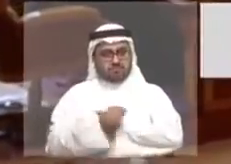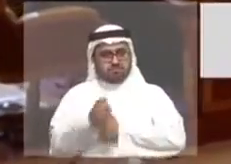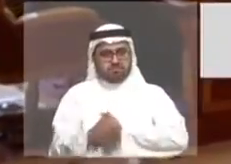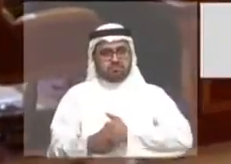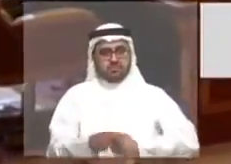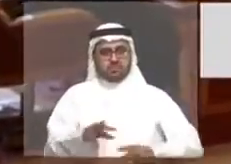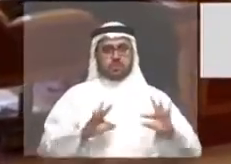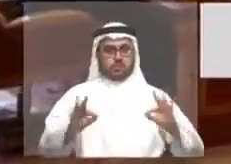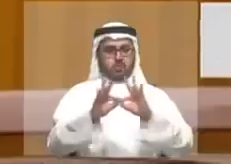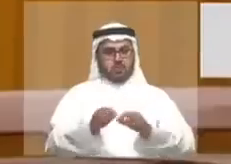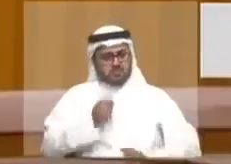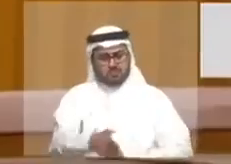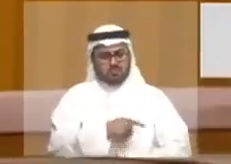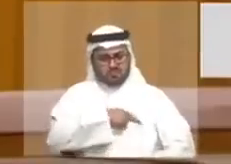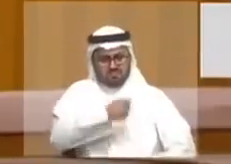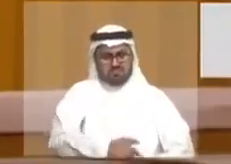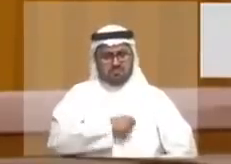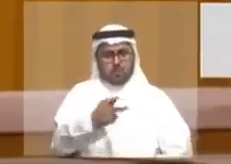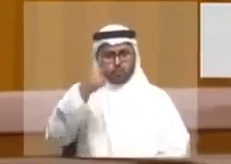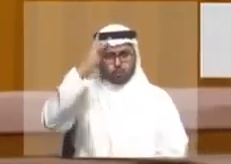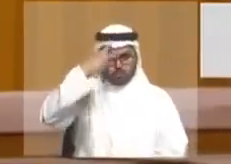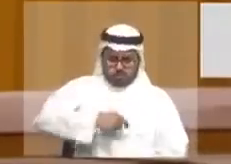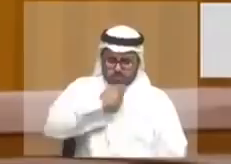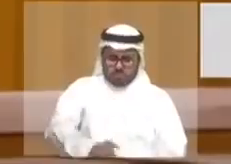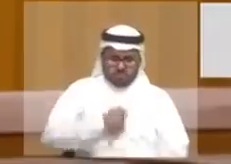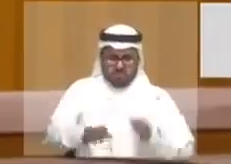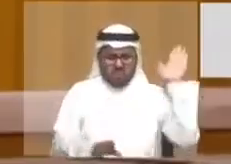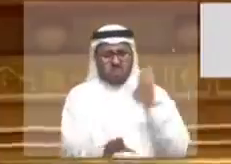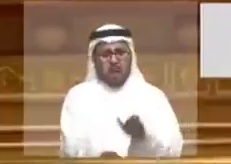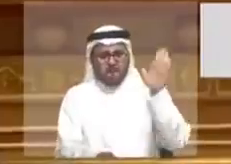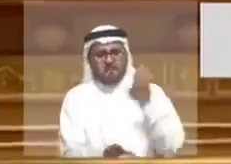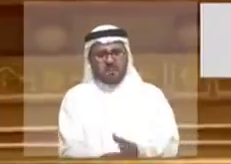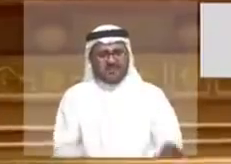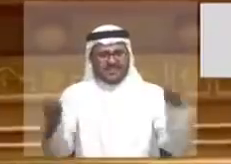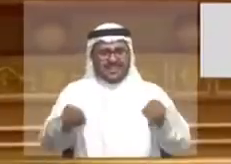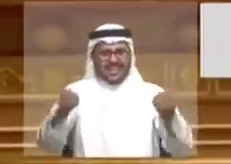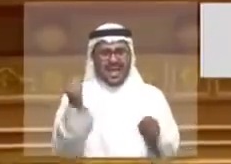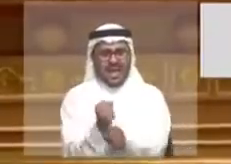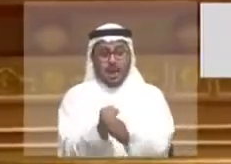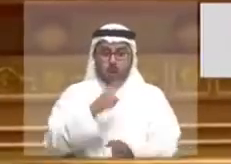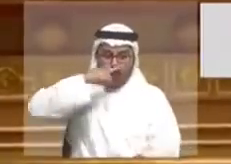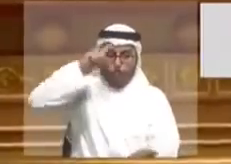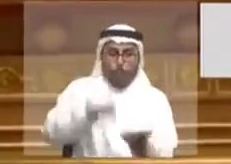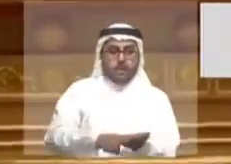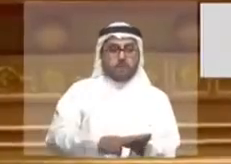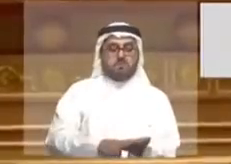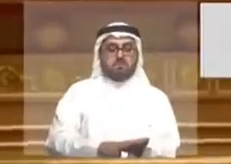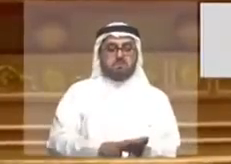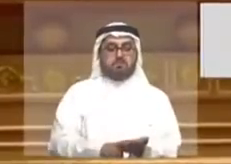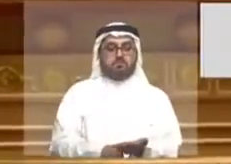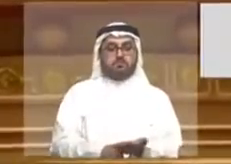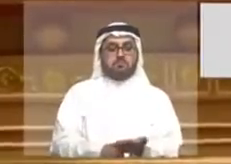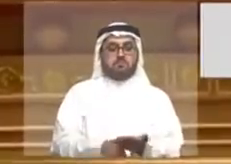والاقتصادية والاجتماعية تنطلق من إيمان صادق بأن هذه الجهود إنما هي واجب تمليه